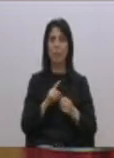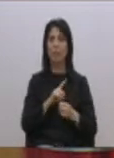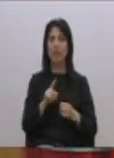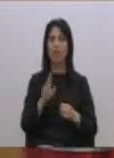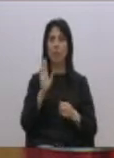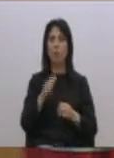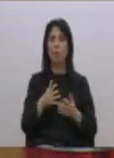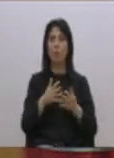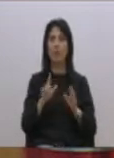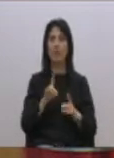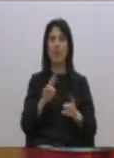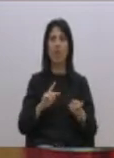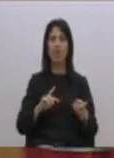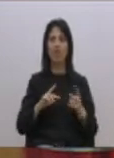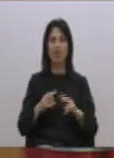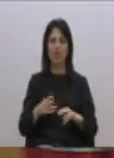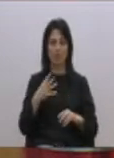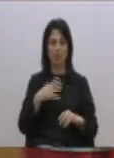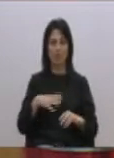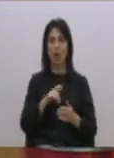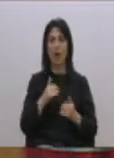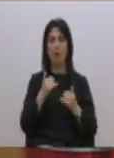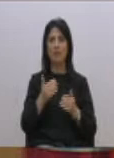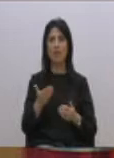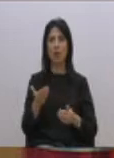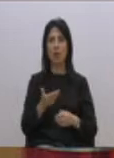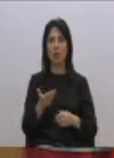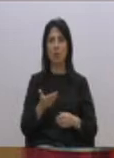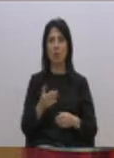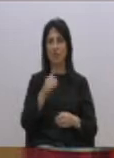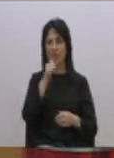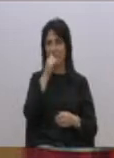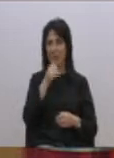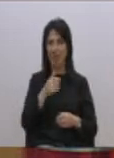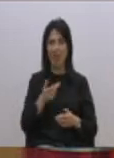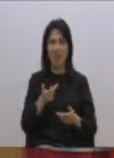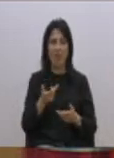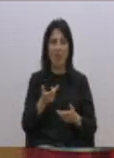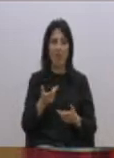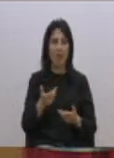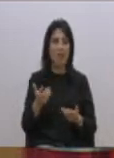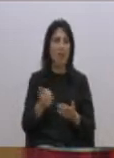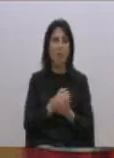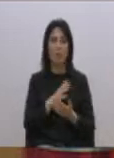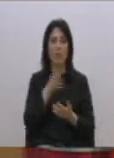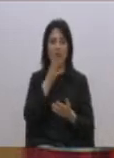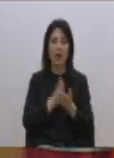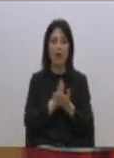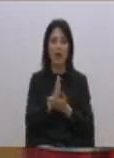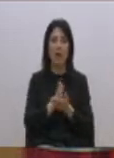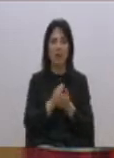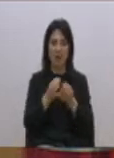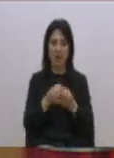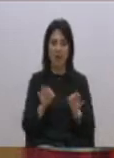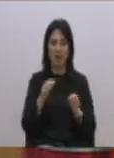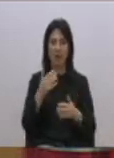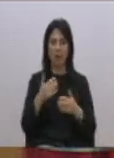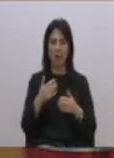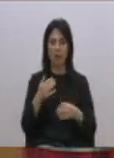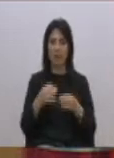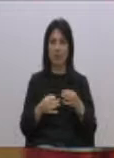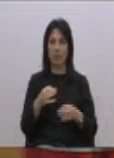უფრო მეტიც, რა შეიცვლება საქართველოს მოქალაქეებით, ვერ ღირსენ მთელი ათეული წლების მანძილზე დამოუკიდებელ